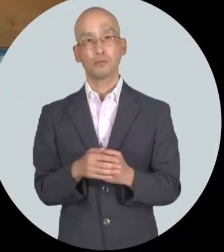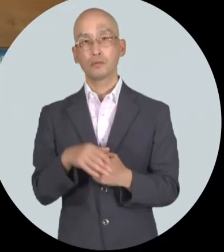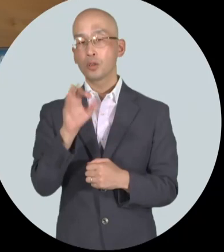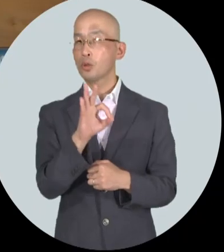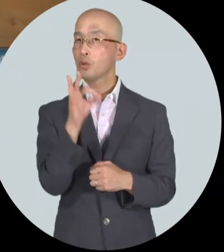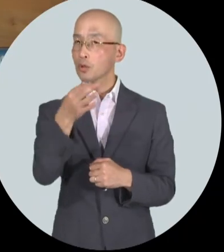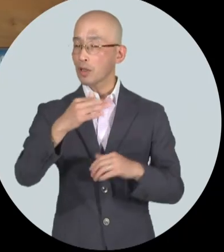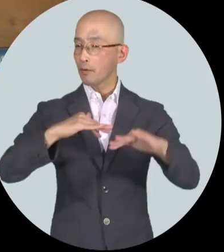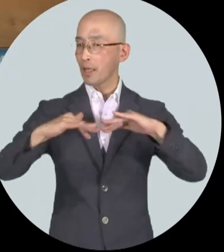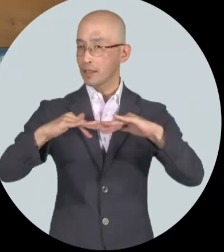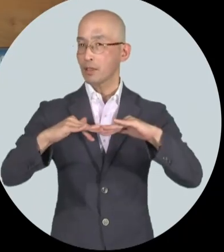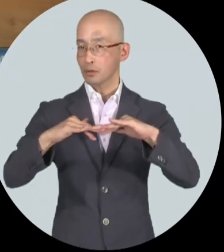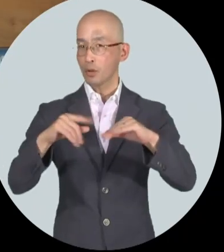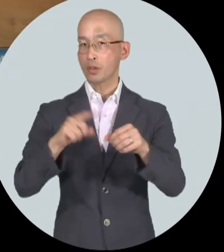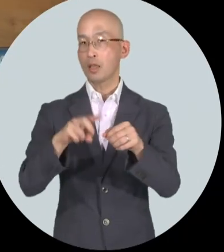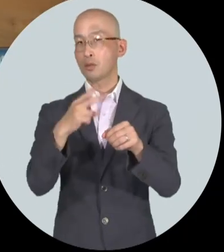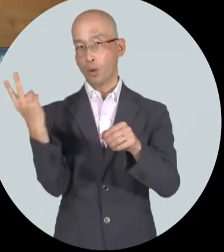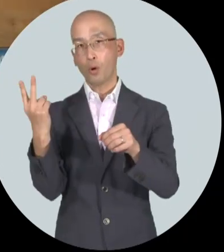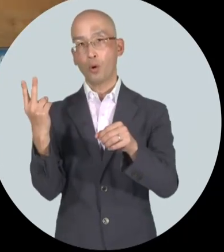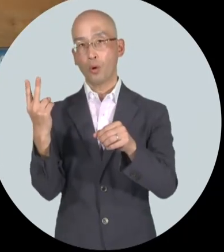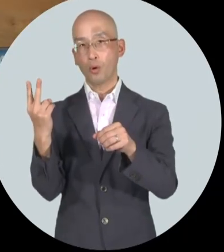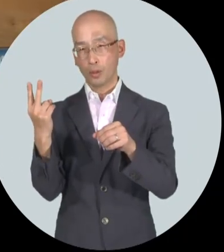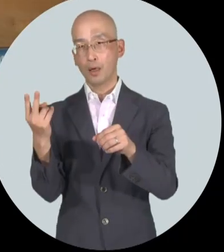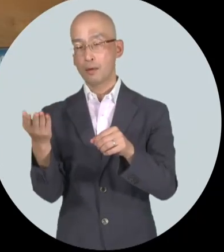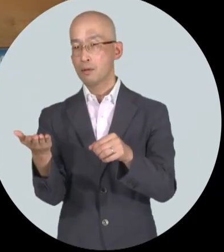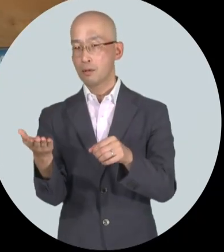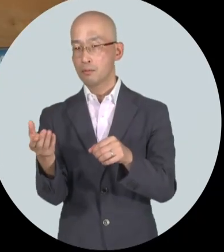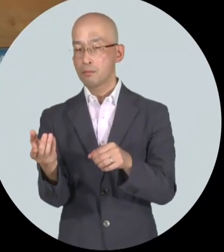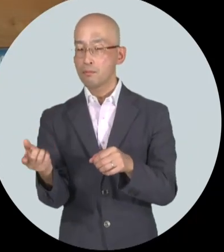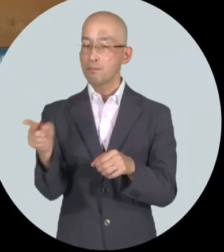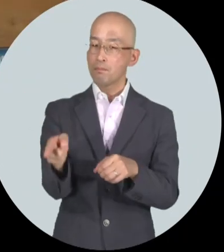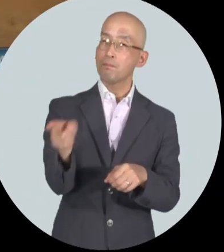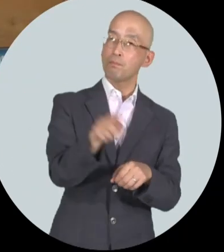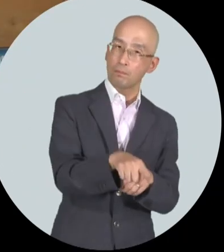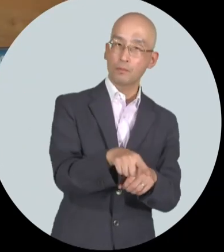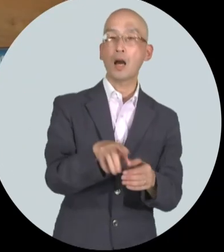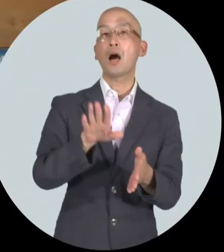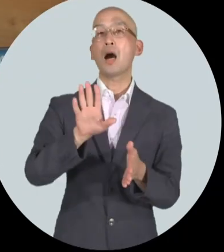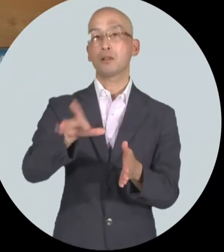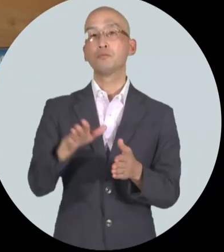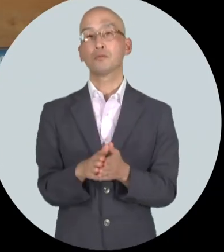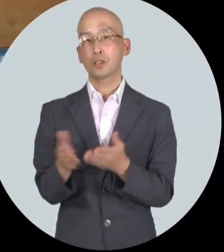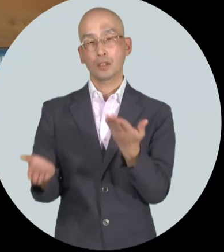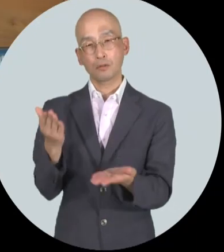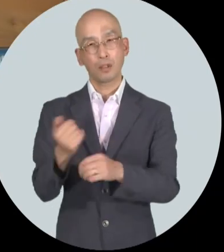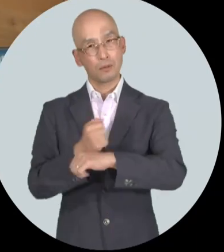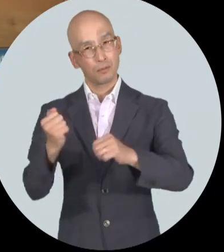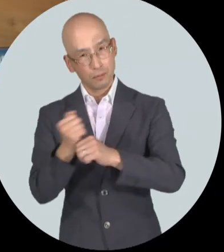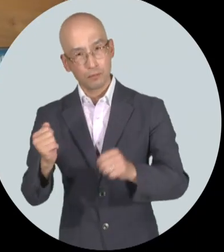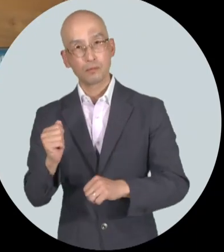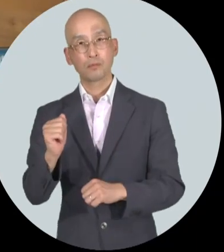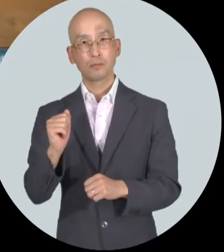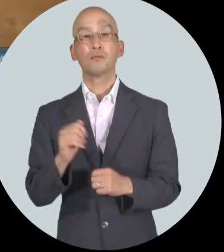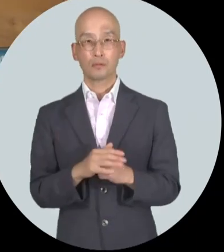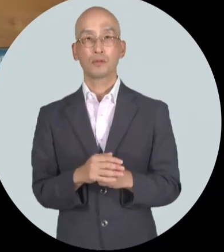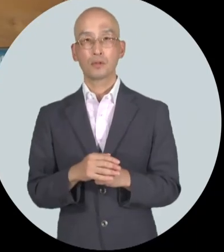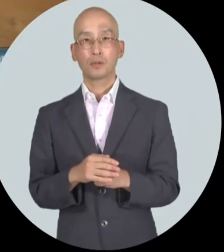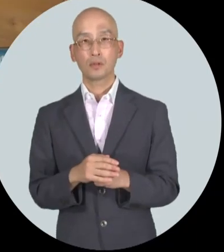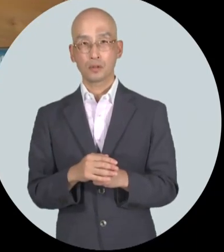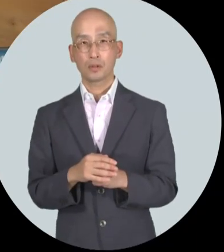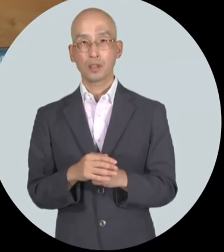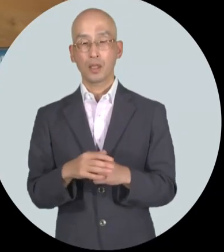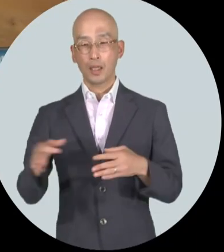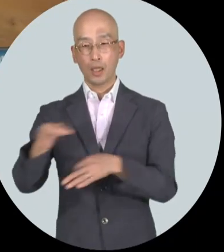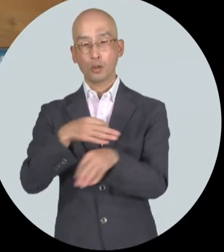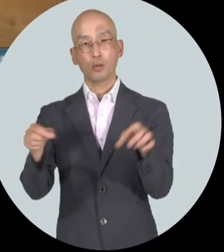の編成する年度が結構またがったりして、比較がかえって混乱するということで、時短協力金を